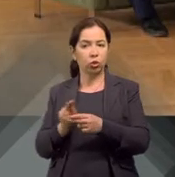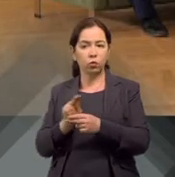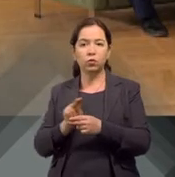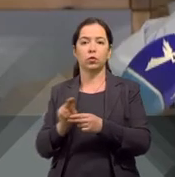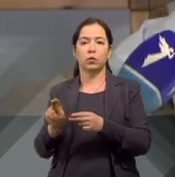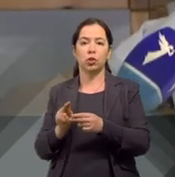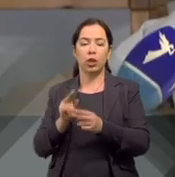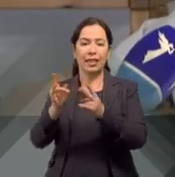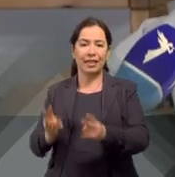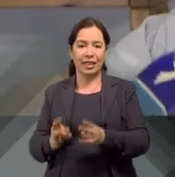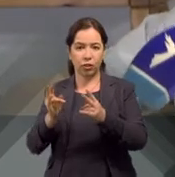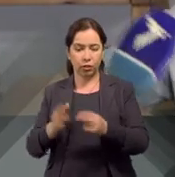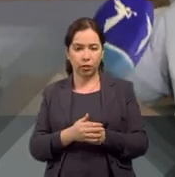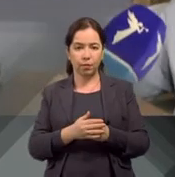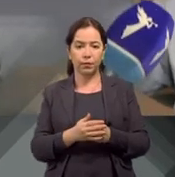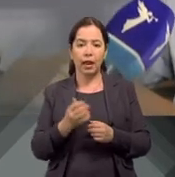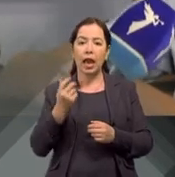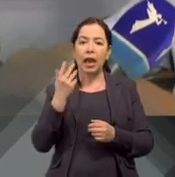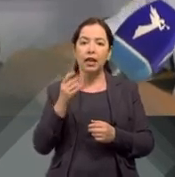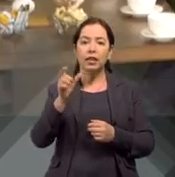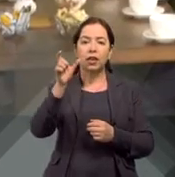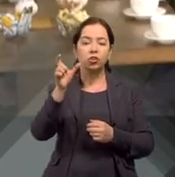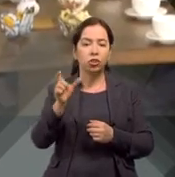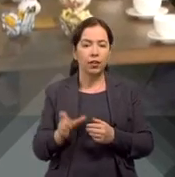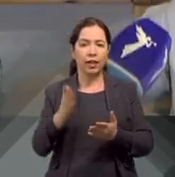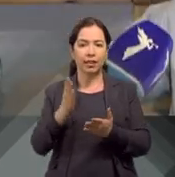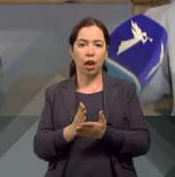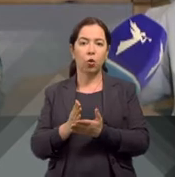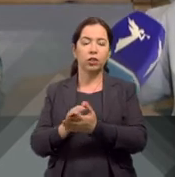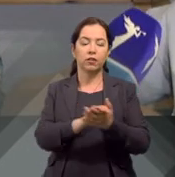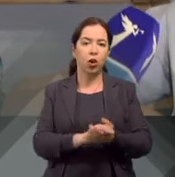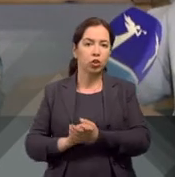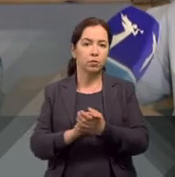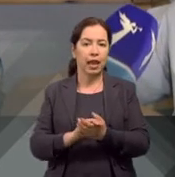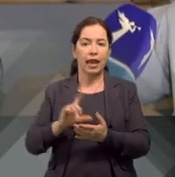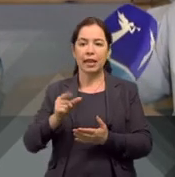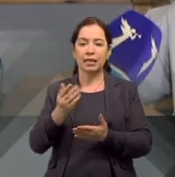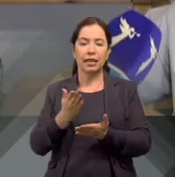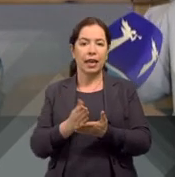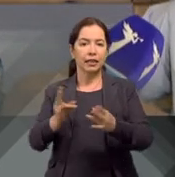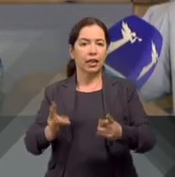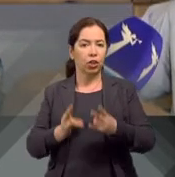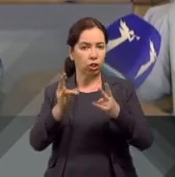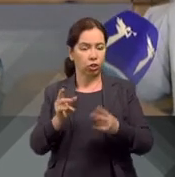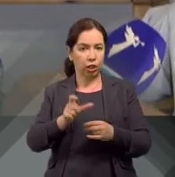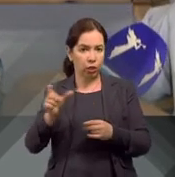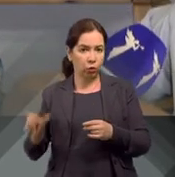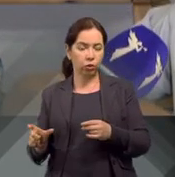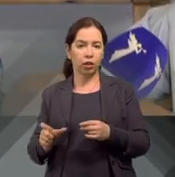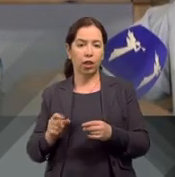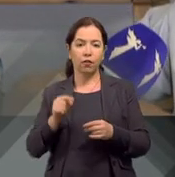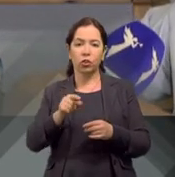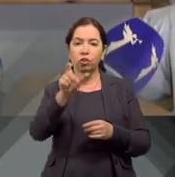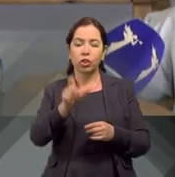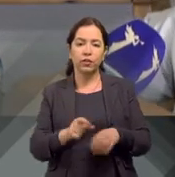человек находится в обществе, когда его окружают нежные люди, он ощущает, что ему тепло. То есть это такая комната, в которой тебя окружают